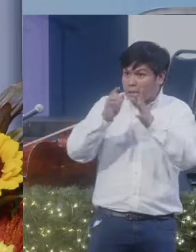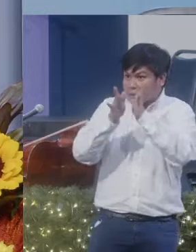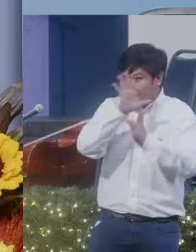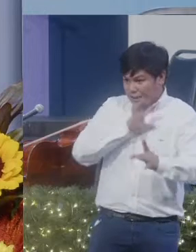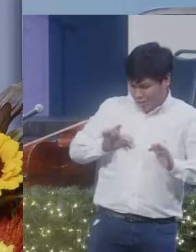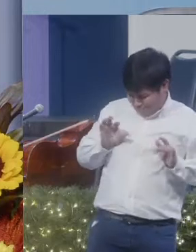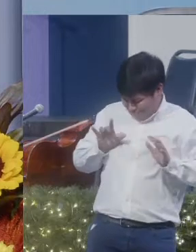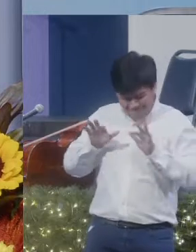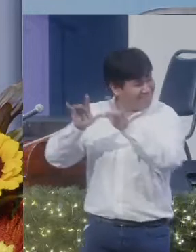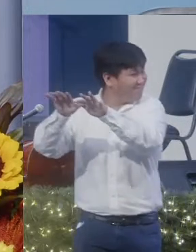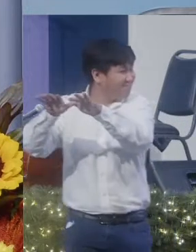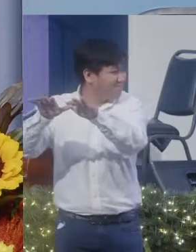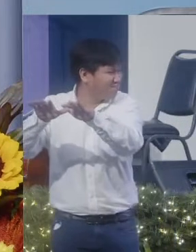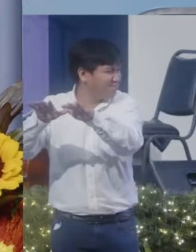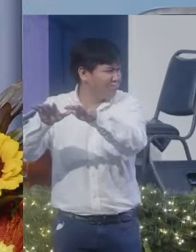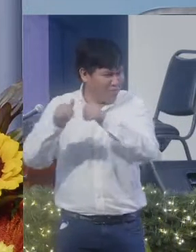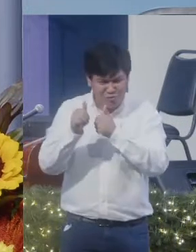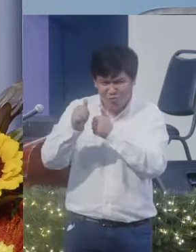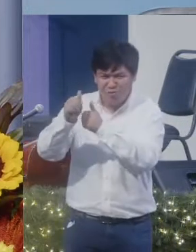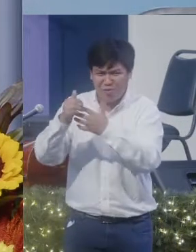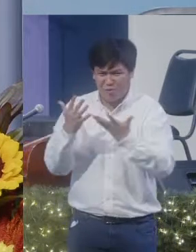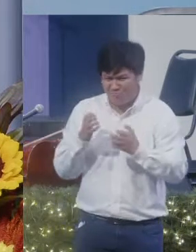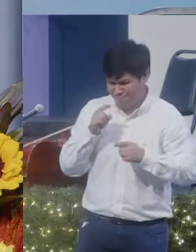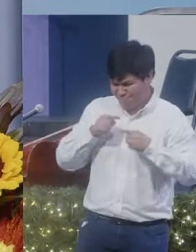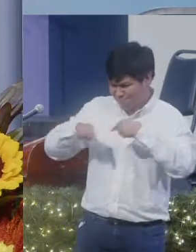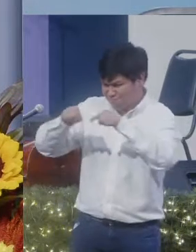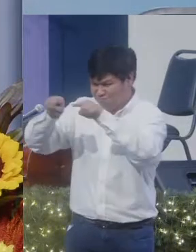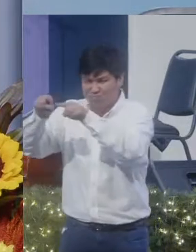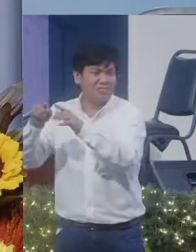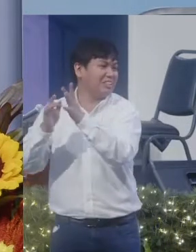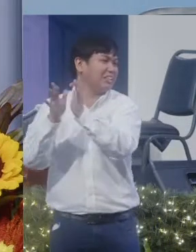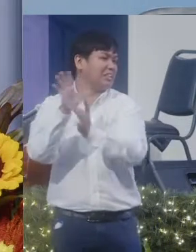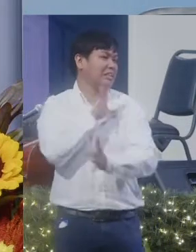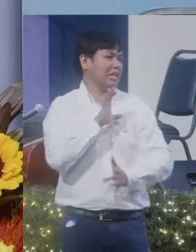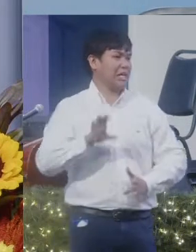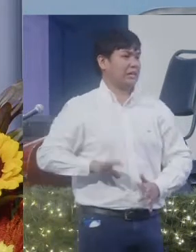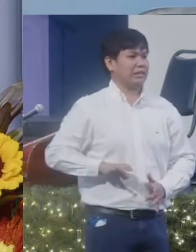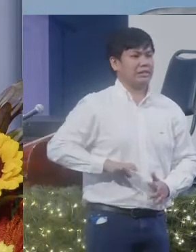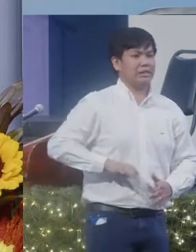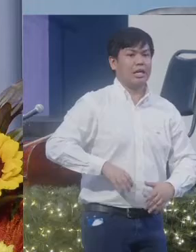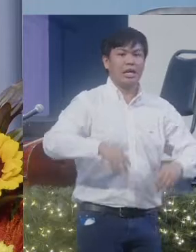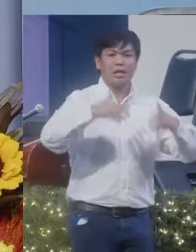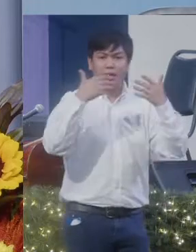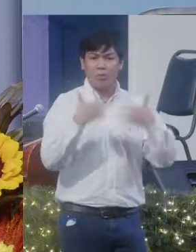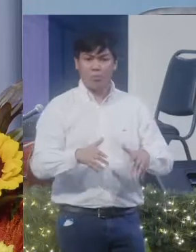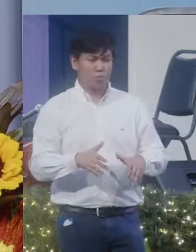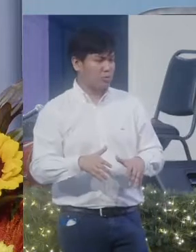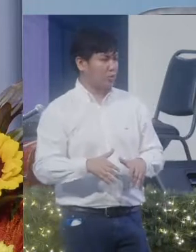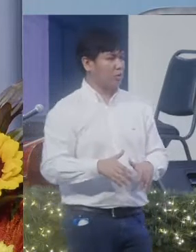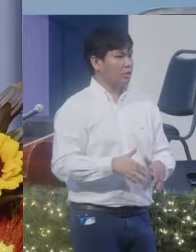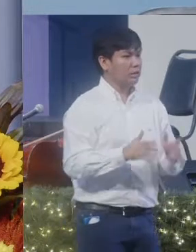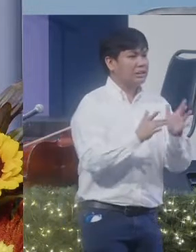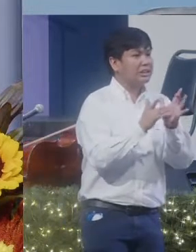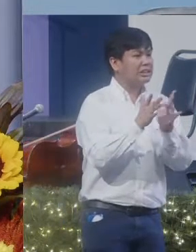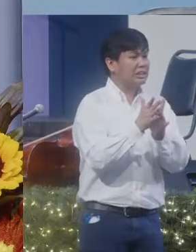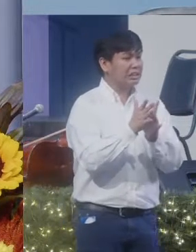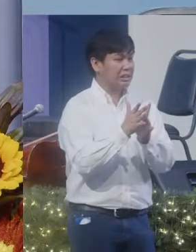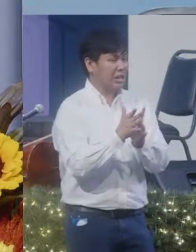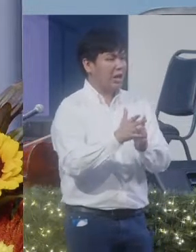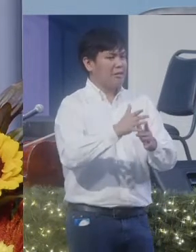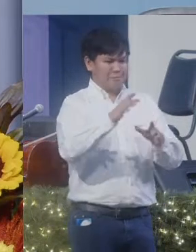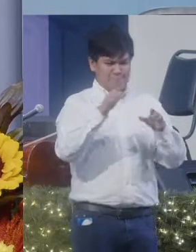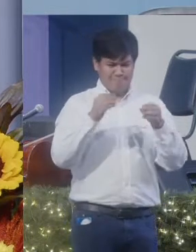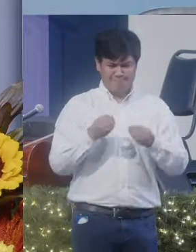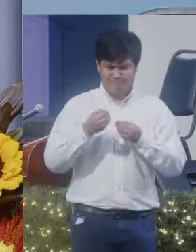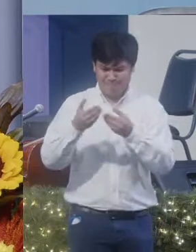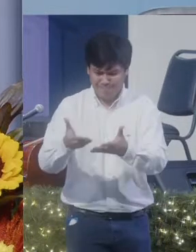Meron pong isang malaking crowd. Yun po yung crowd na nandun sa sinagoga. Sinundan na siya dahil nagpapagaling siya ng marami.